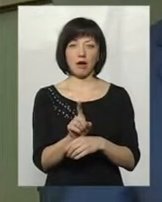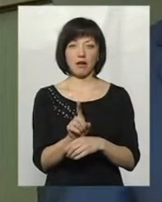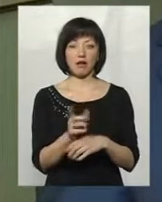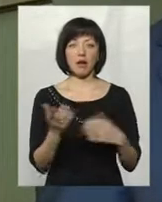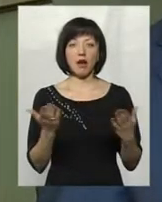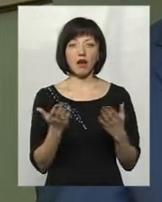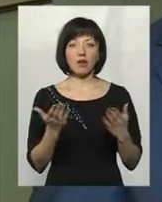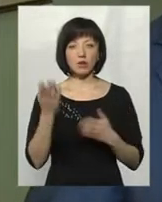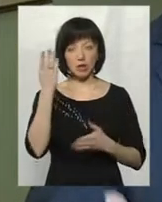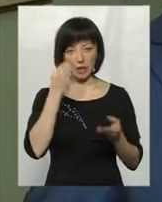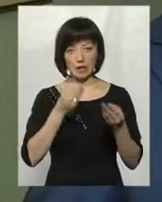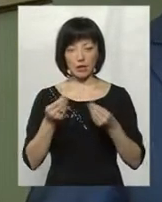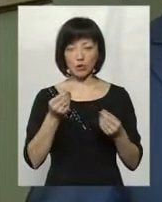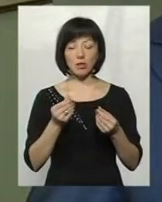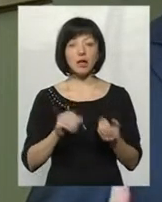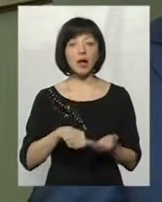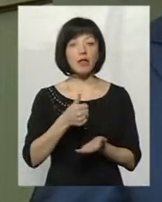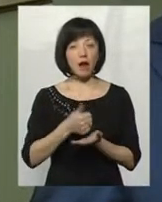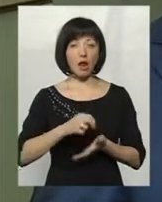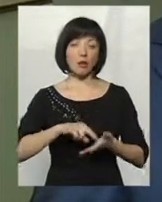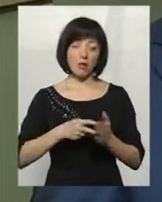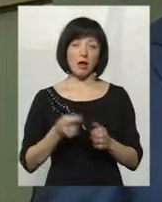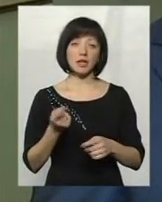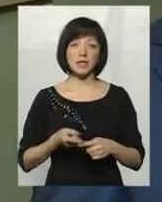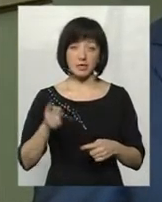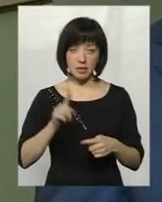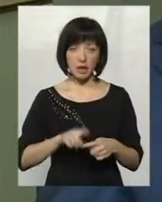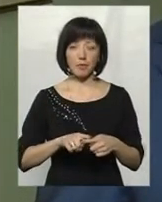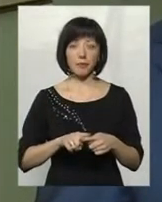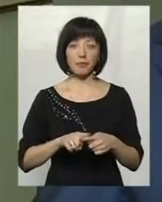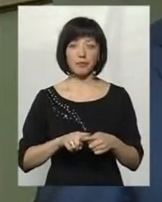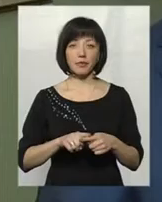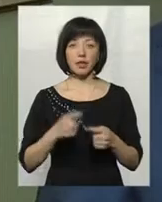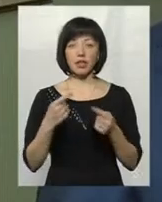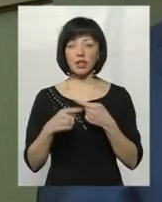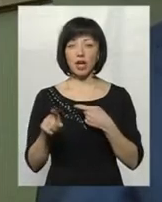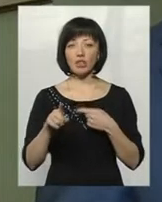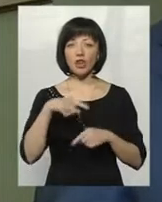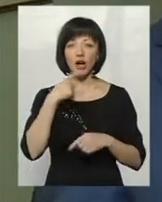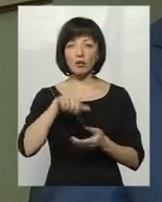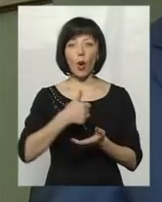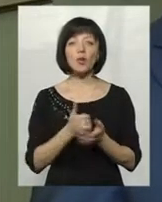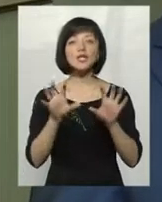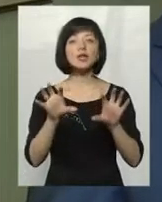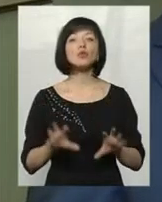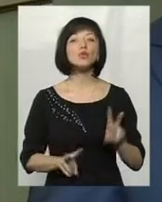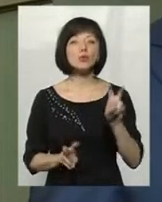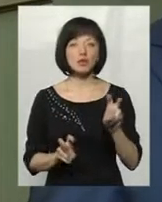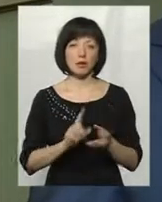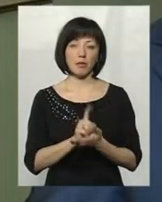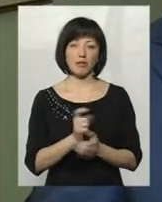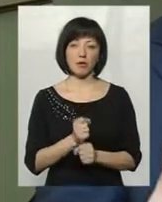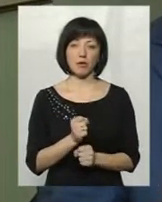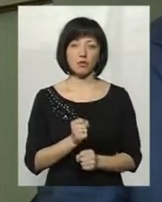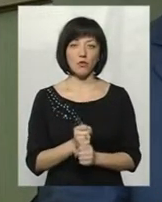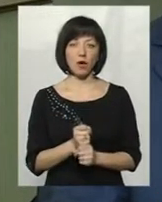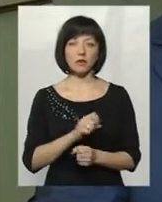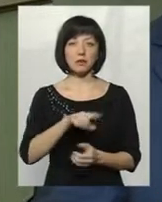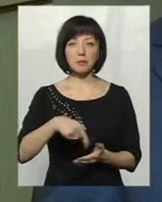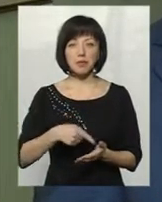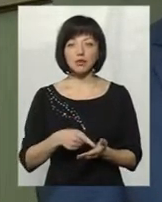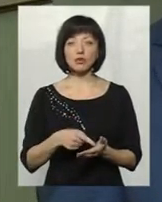якихось інсинуацій. Генеральний план – це, інакше кажучи, конституція, по якій має працювати